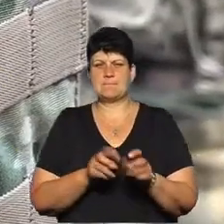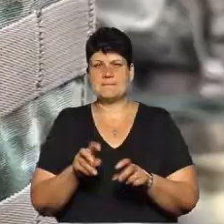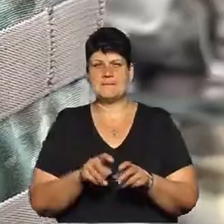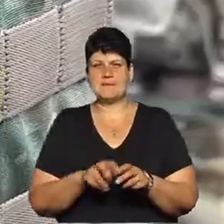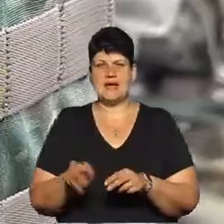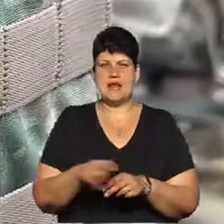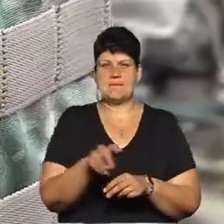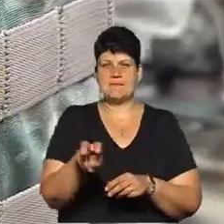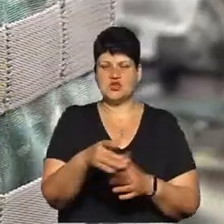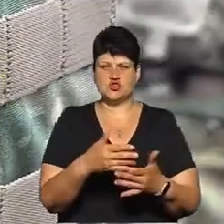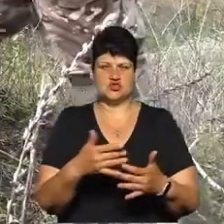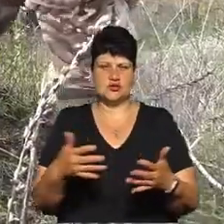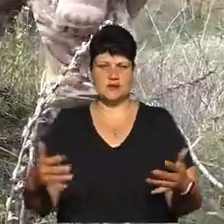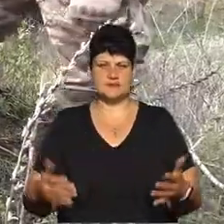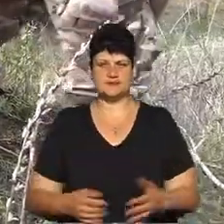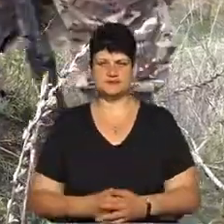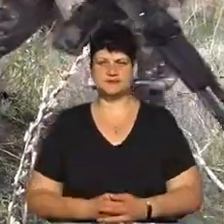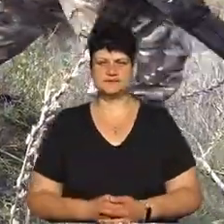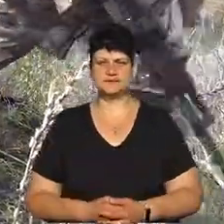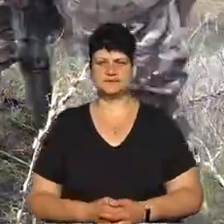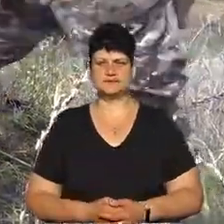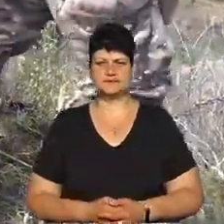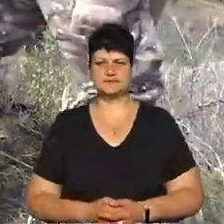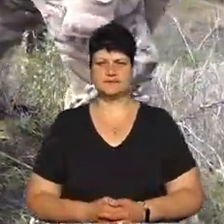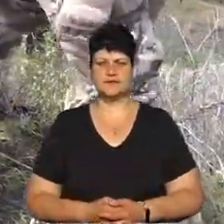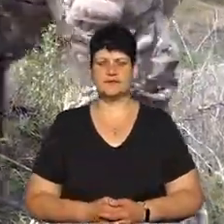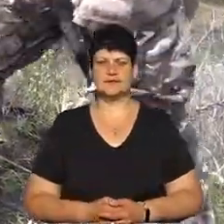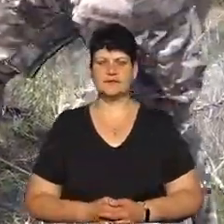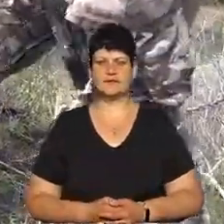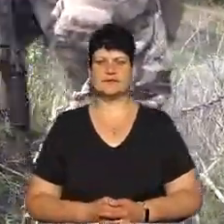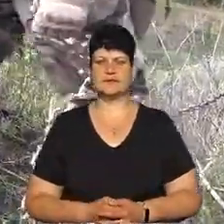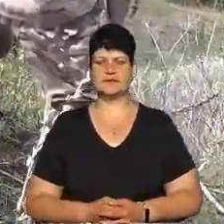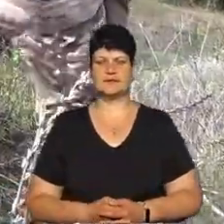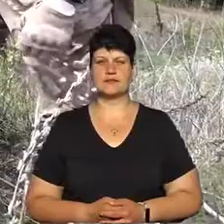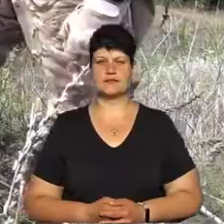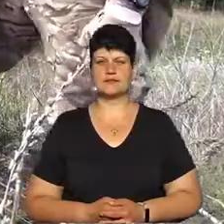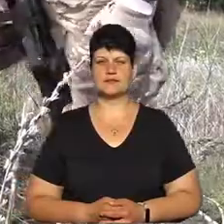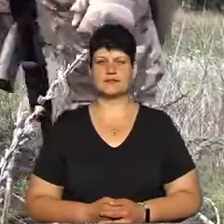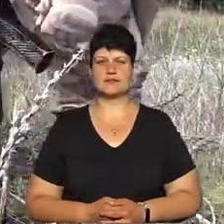Пішов, кидали, значить, пішли. Зоряна Биндас, новини на Суспільному.